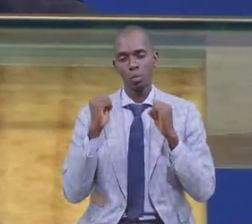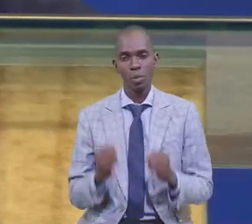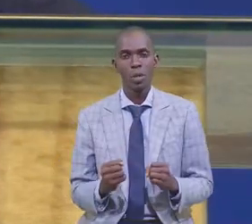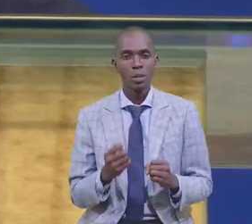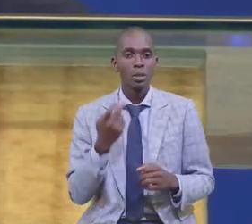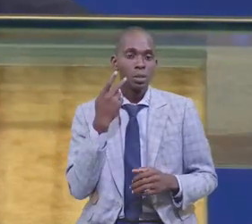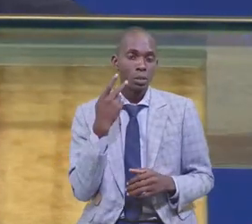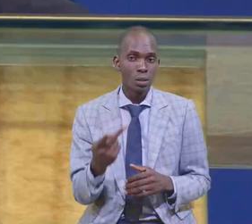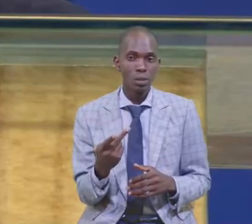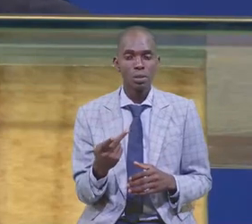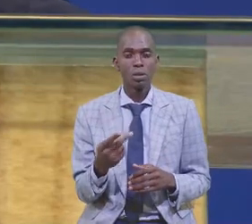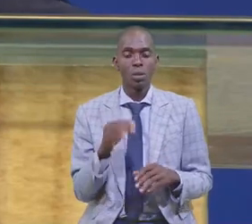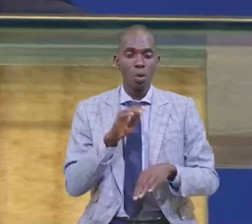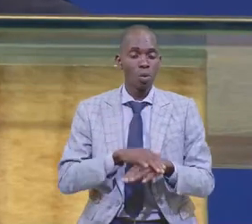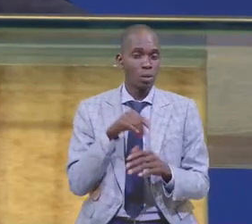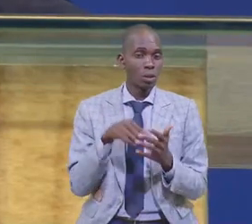versets